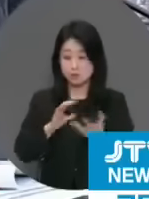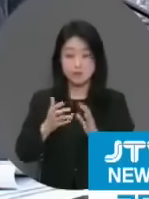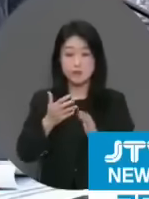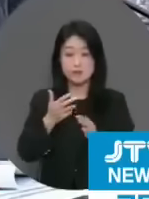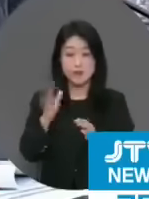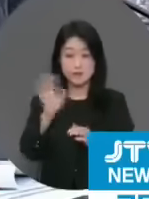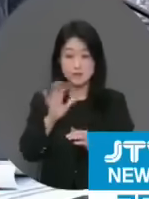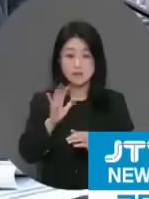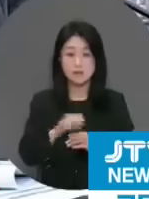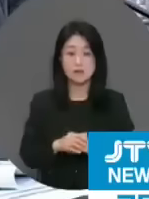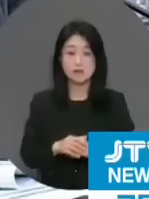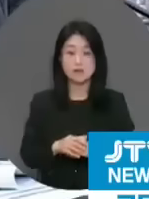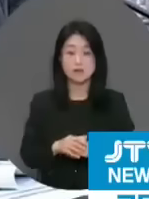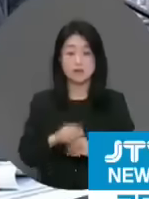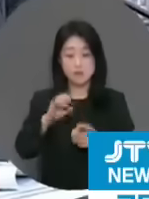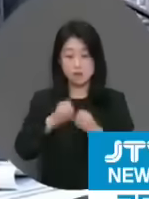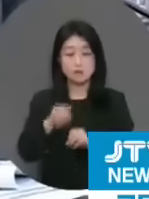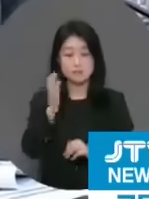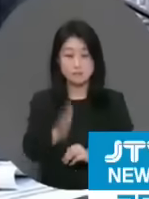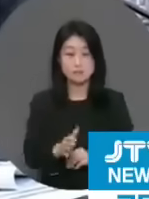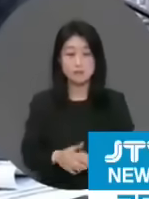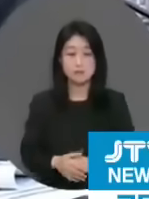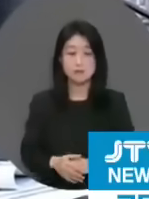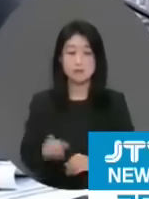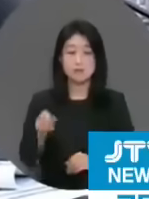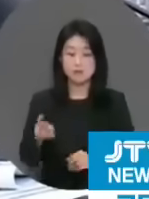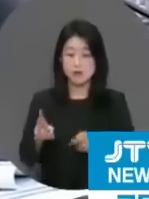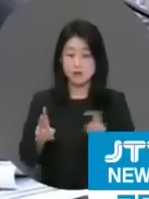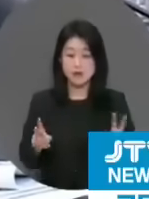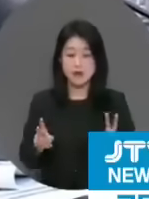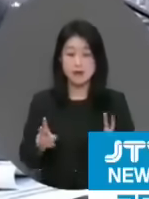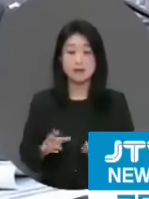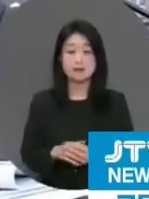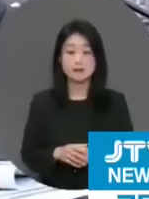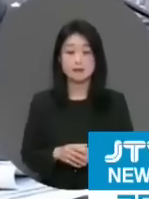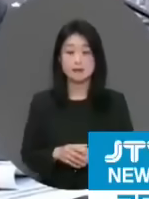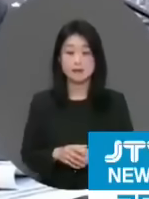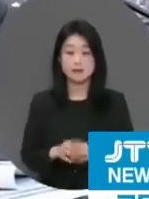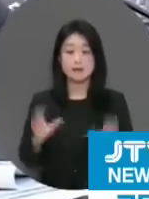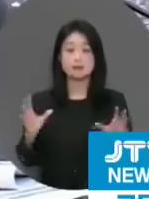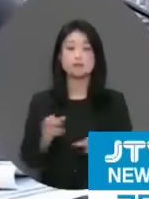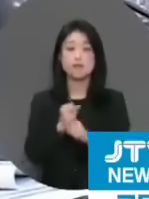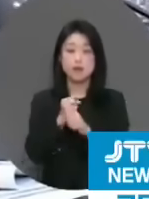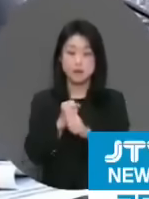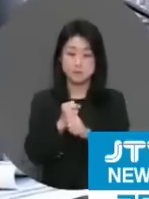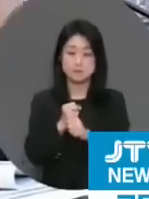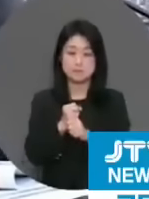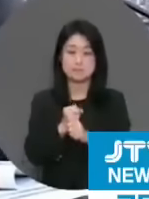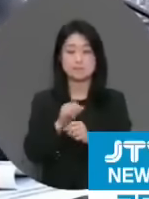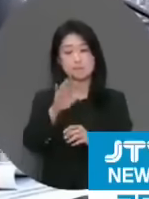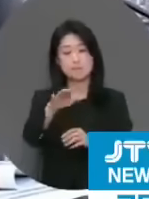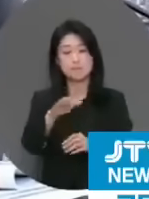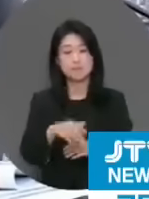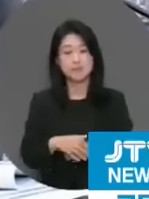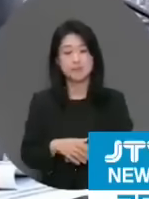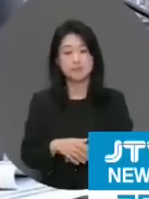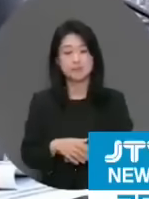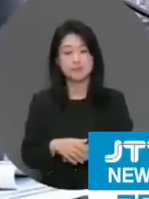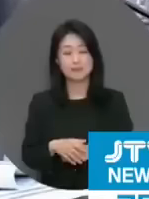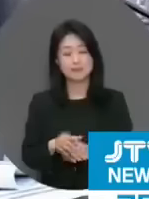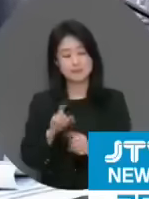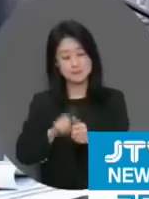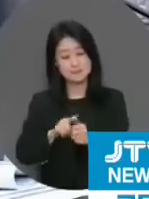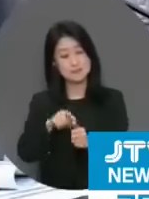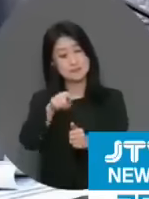때 그 여야의 협상 과정 그리고 행정부의 입장을 그, 종합적으로 고려해야 하는 입장이 KBS. 박장범 앵커가 왜